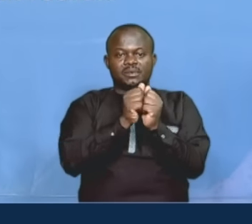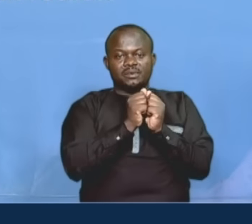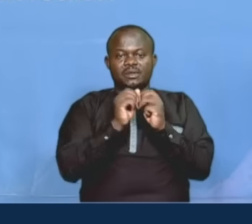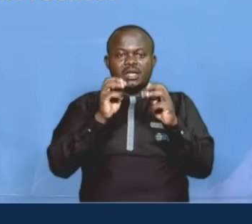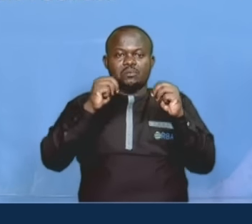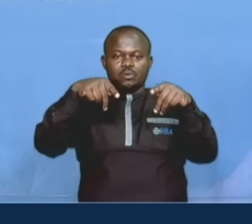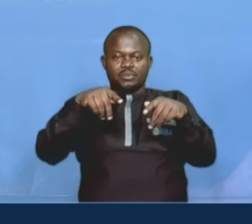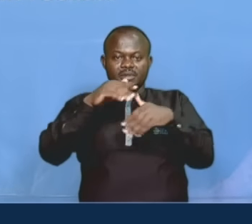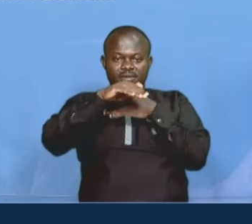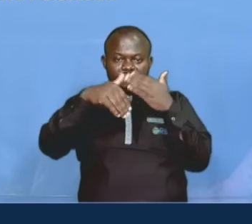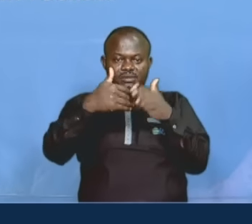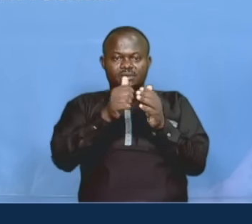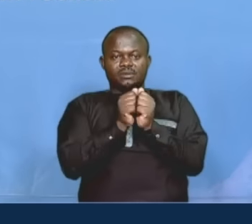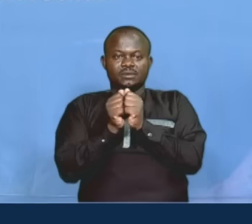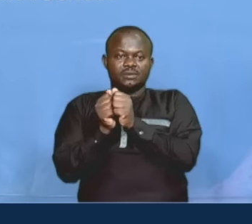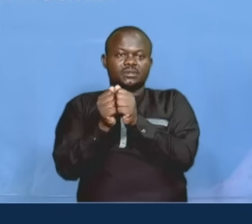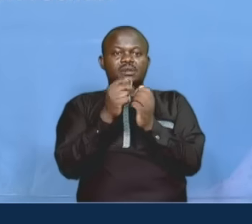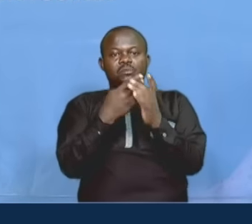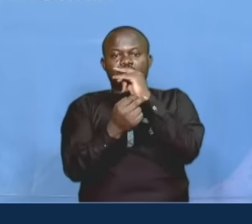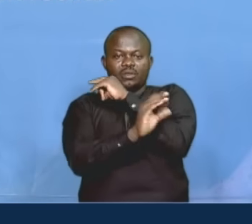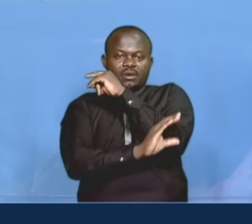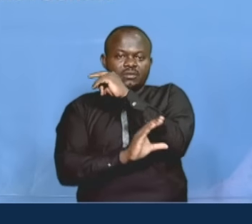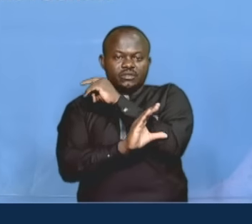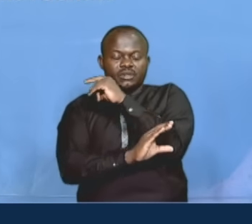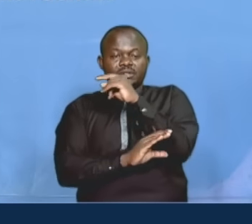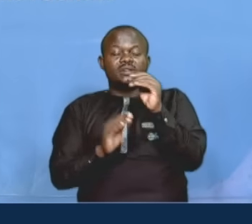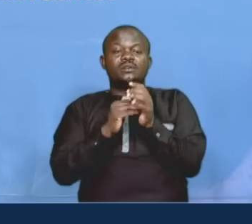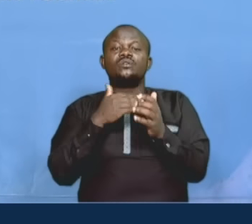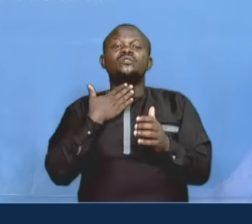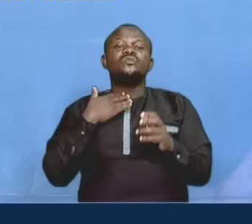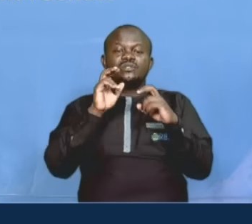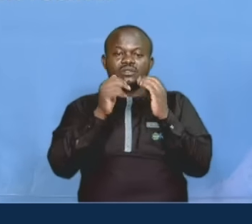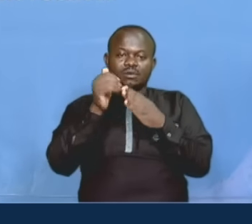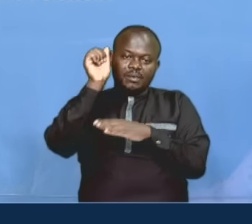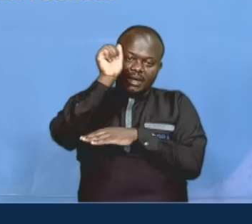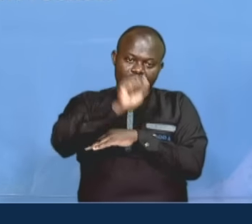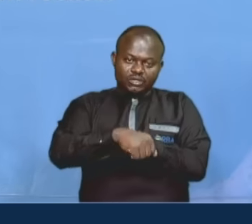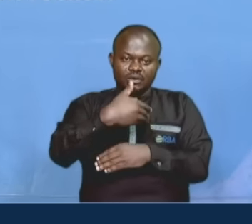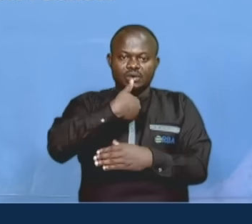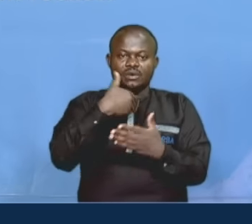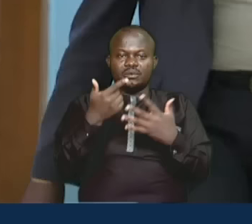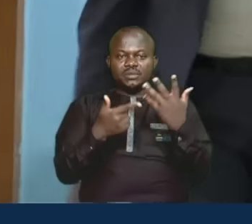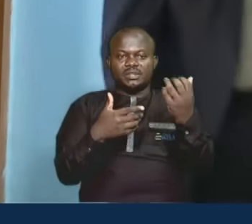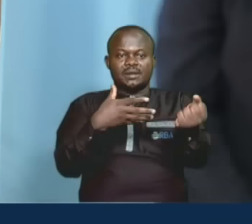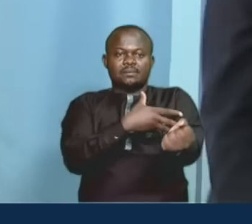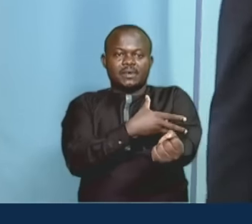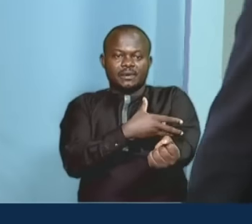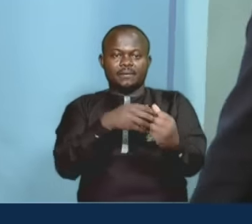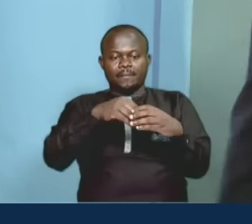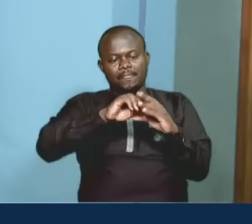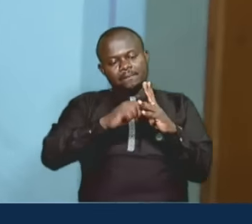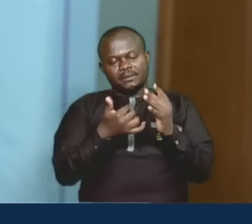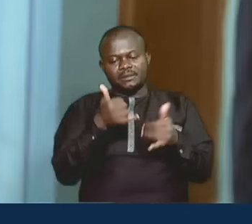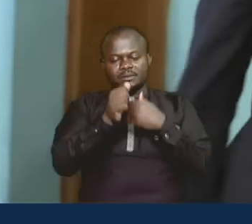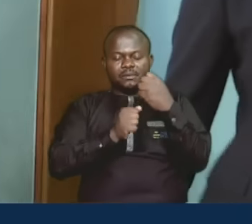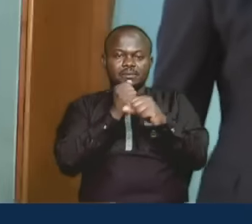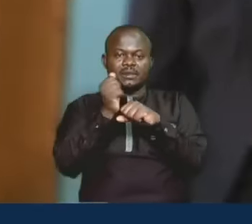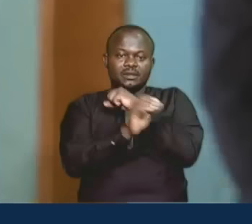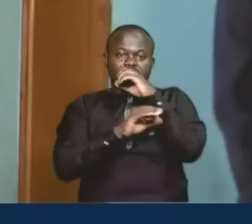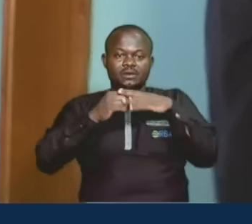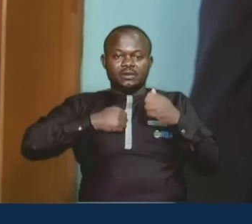zishinga amategeko z'ibihugu byombi, tunifuza ko barushaho kugira imbaraga. Mu ntangiriro z'uyu mwaka, igihugu cy'u